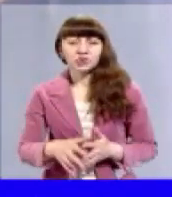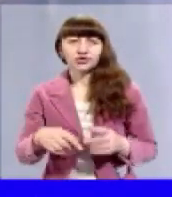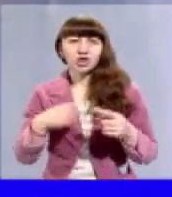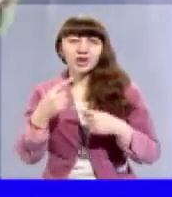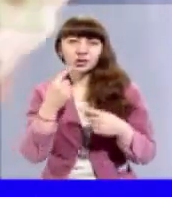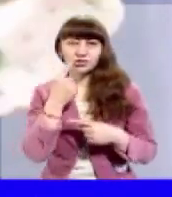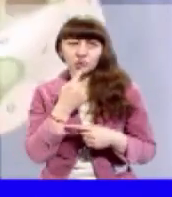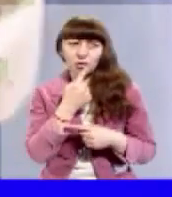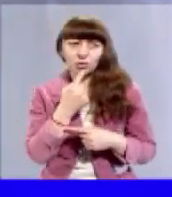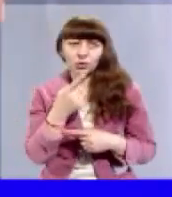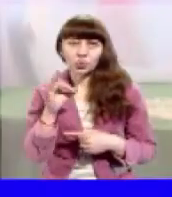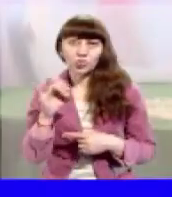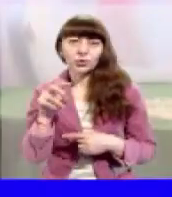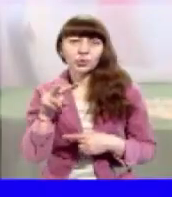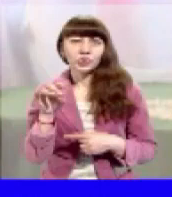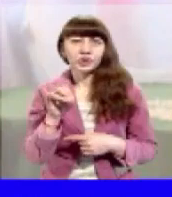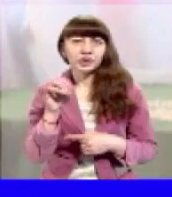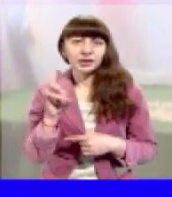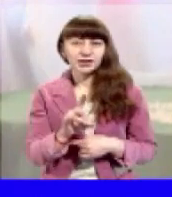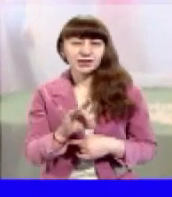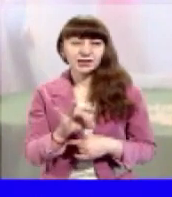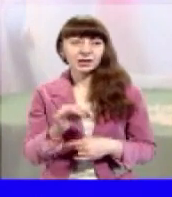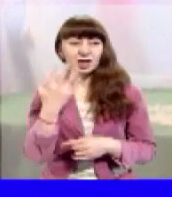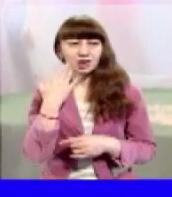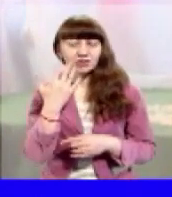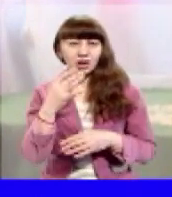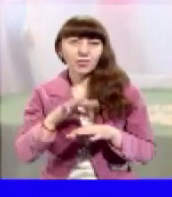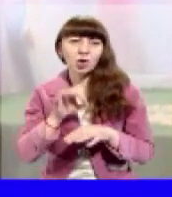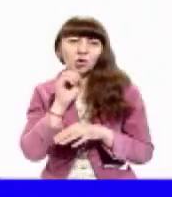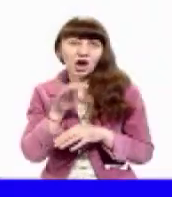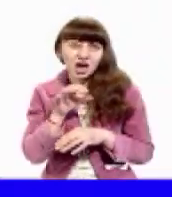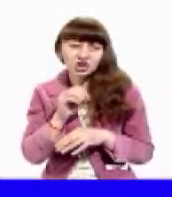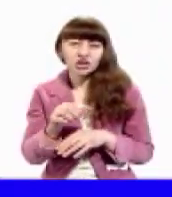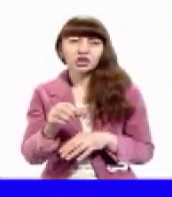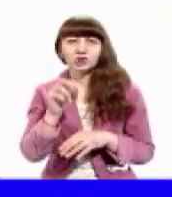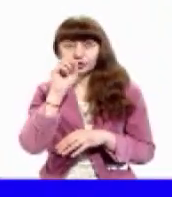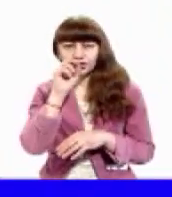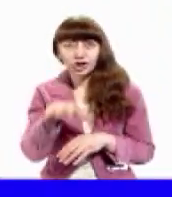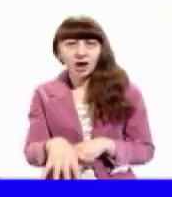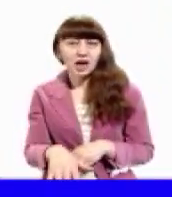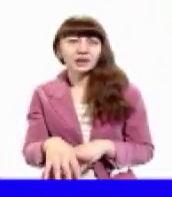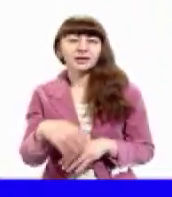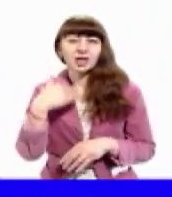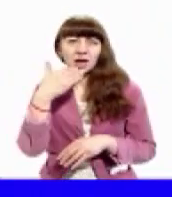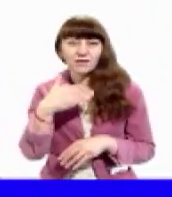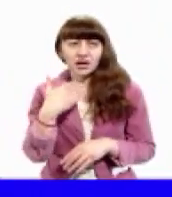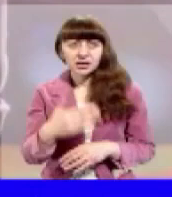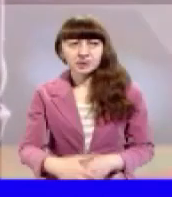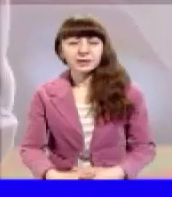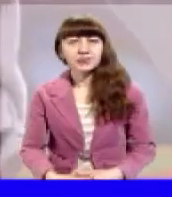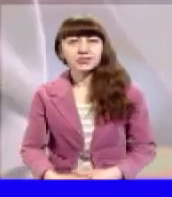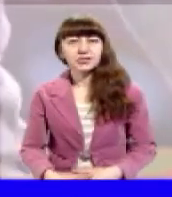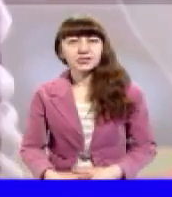жөтелгенде, түшкіргенде және сөйлегенде бөлінетін сілекей арқылы таралады. Сондықтан қазір балабақшалар мен мектептерде ауқымды